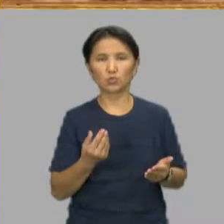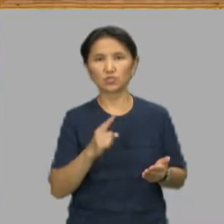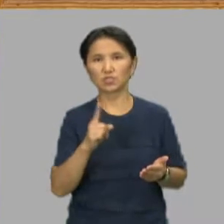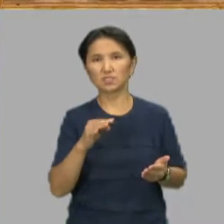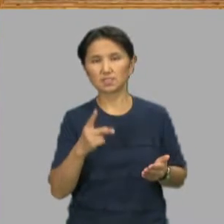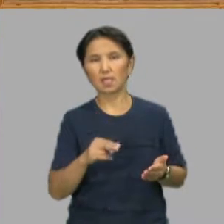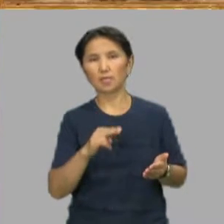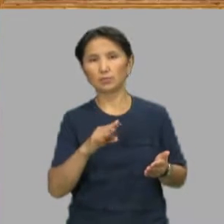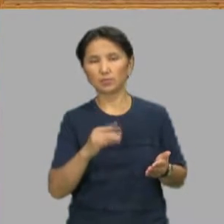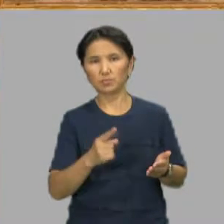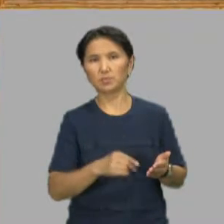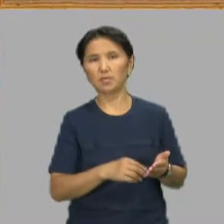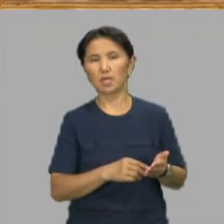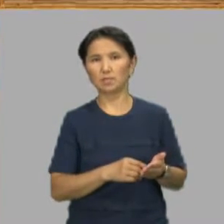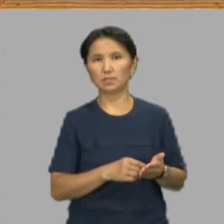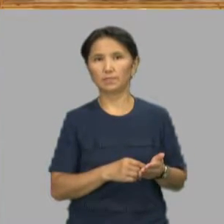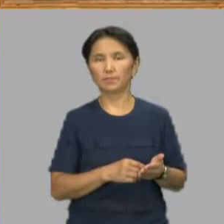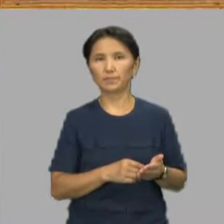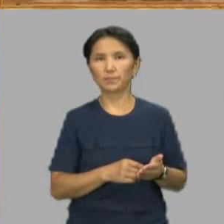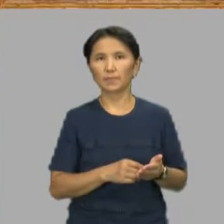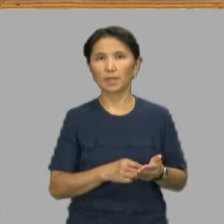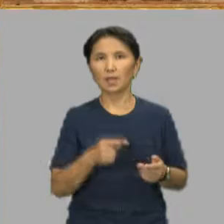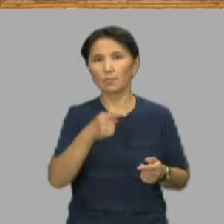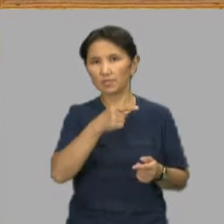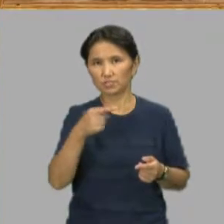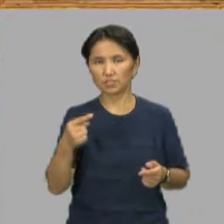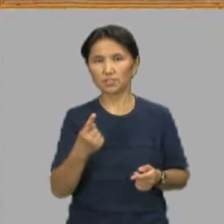Подчеркните однородные члены предложения.